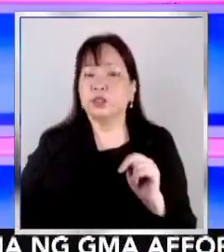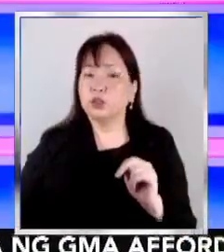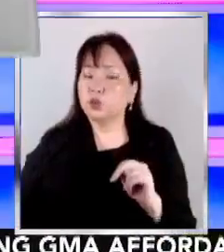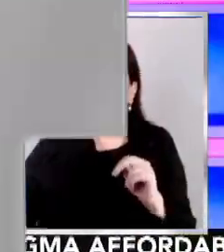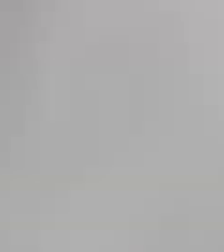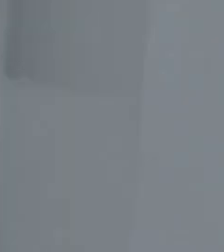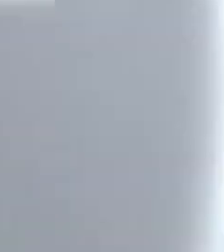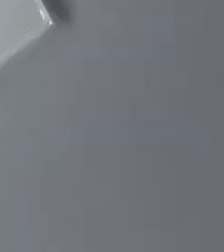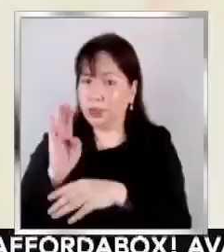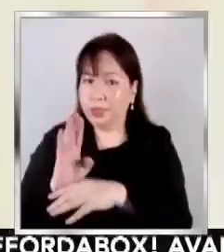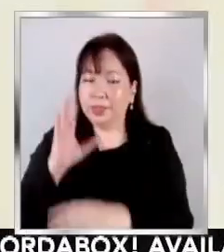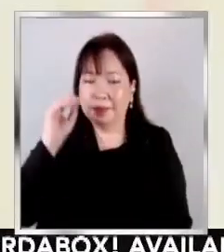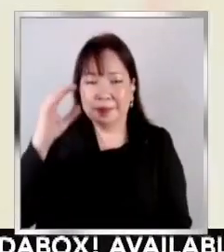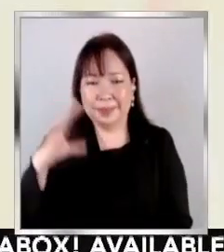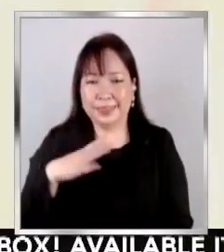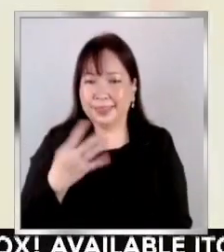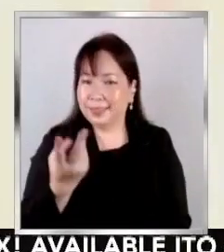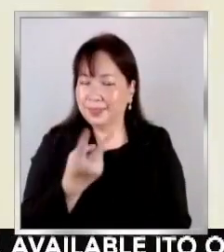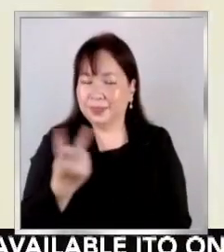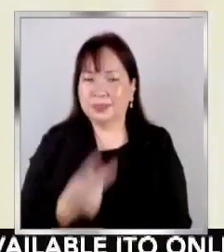Tibayan.